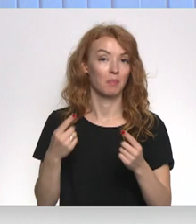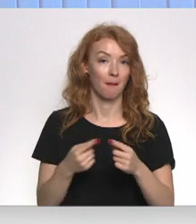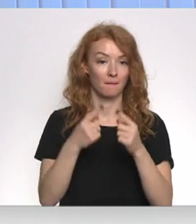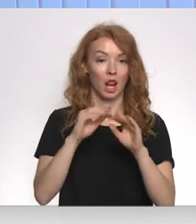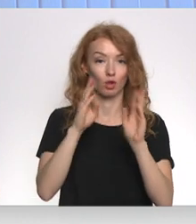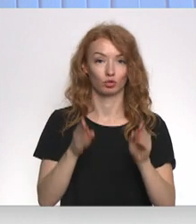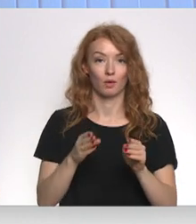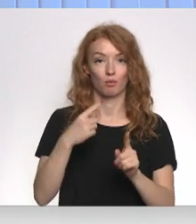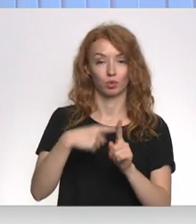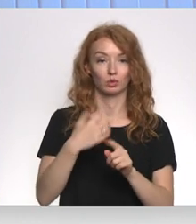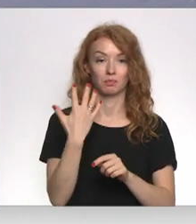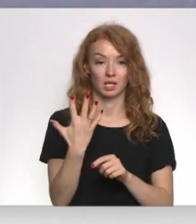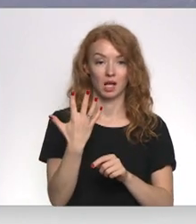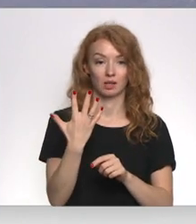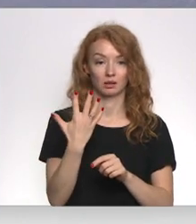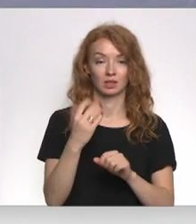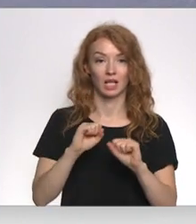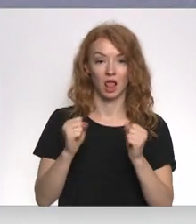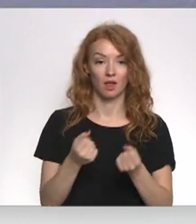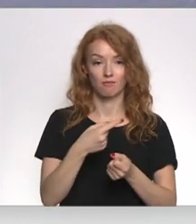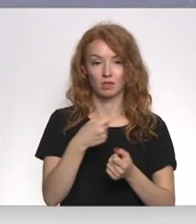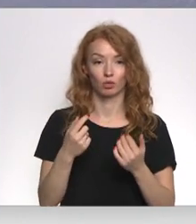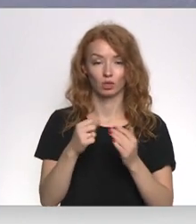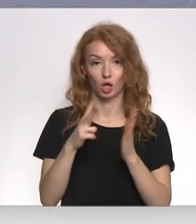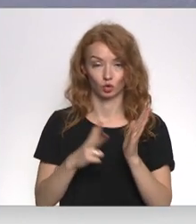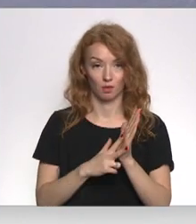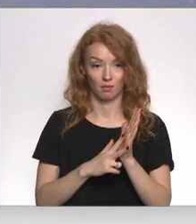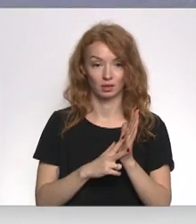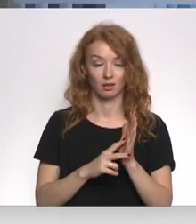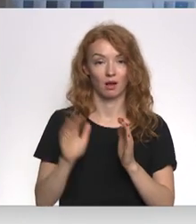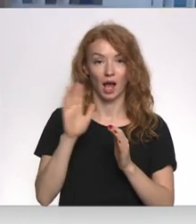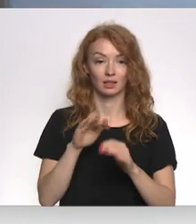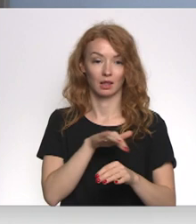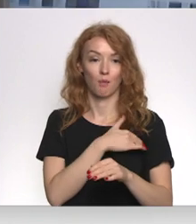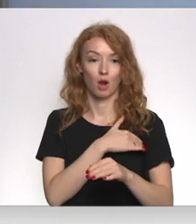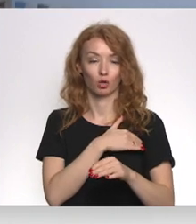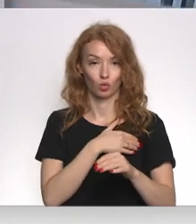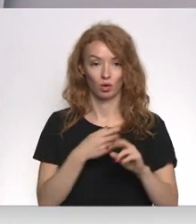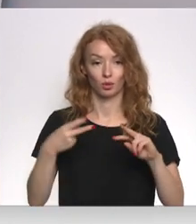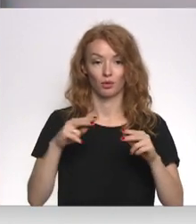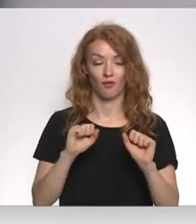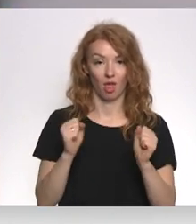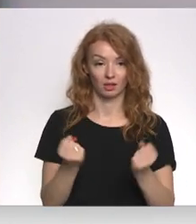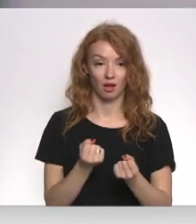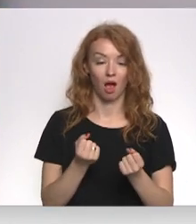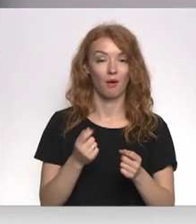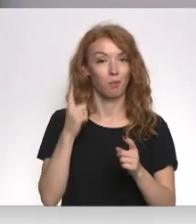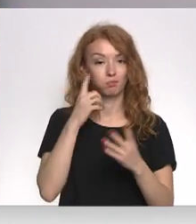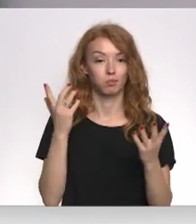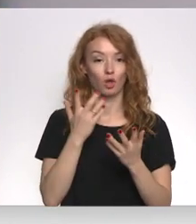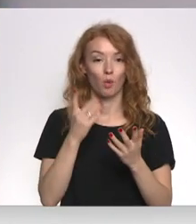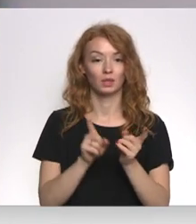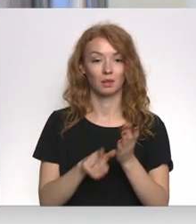temperatūra leduskapim ir plus 5 grādi, saldēta vai mīnus 18. Gaisa temperatūrai kļūstot arvien vēsākai, vēl kāds padoms